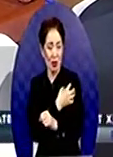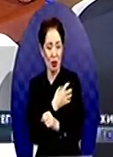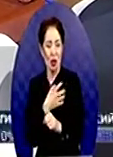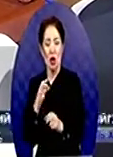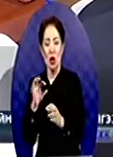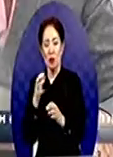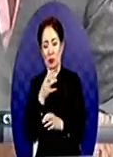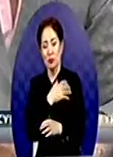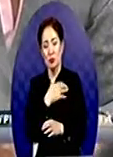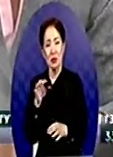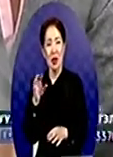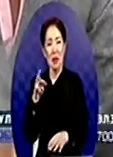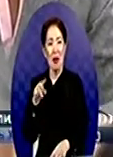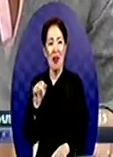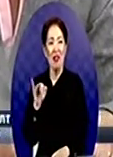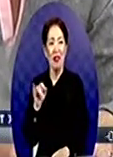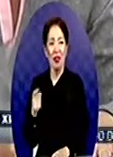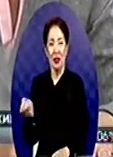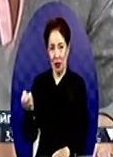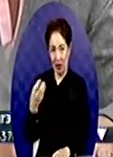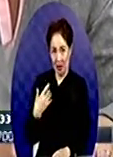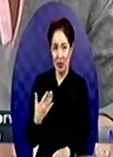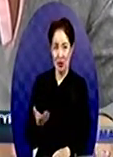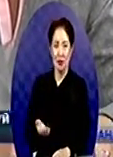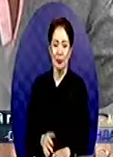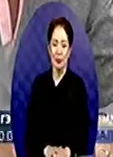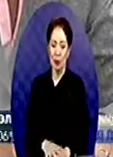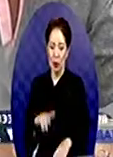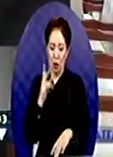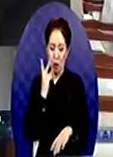хэллээ. Мөн хоёр улсын төрийн байгууллага иргэд